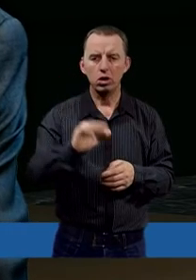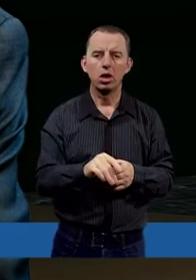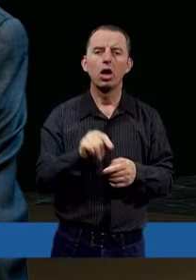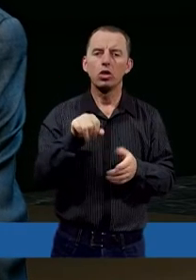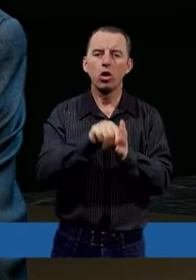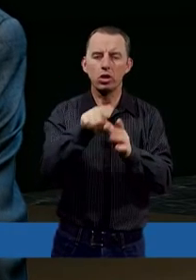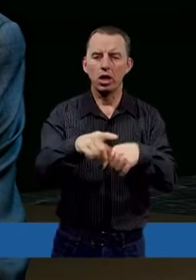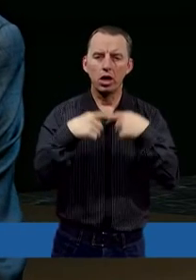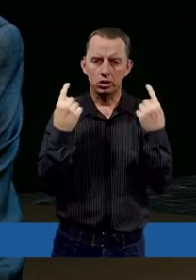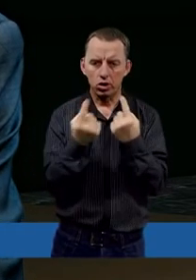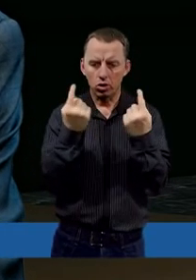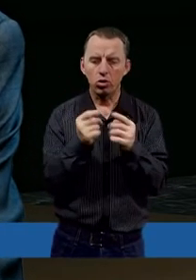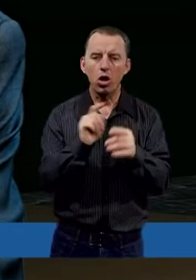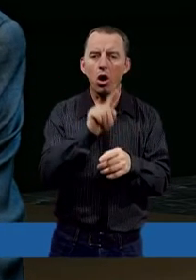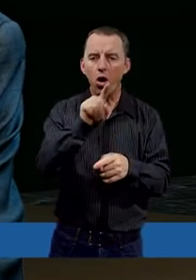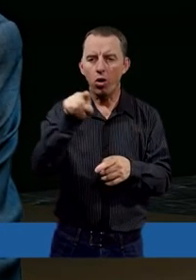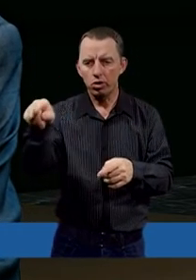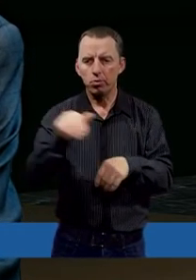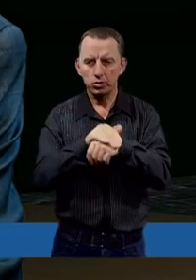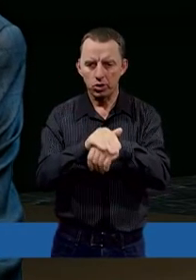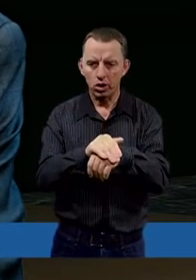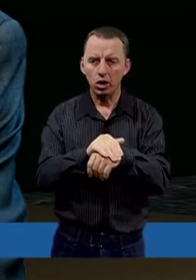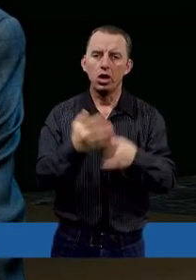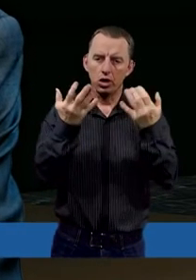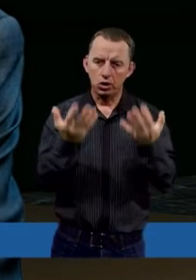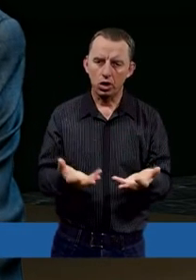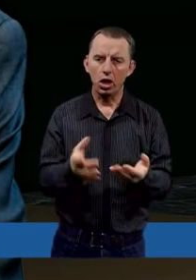tej sytuacji, do której oni chcieli go